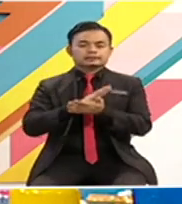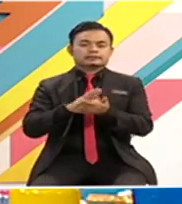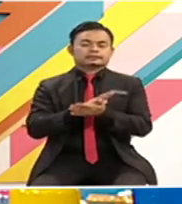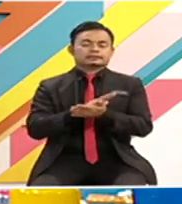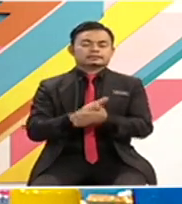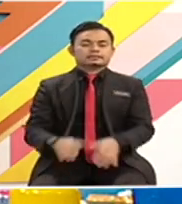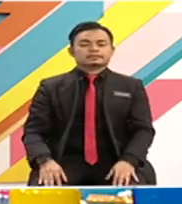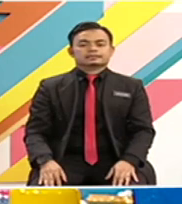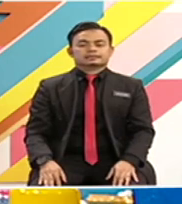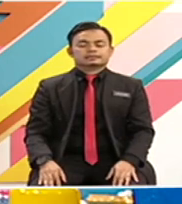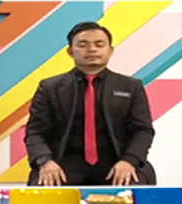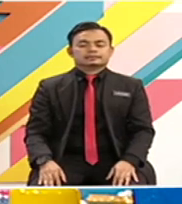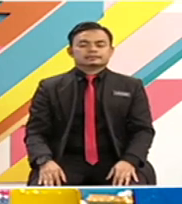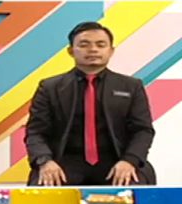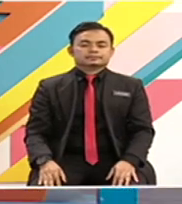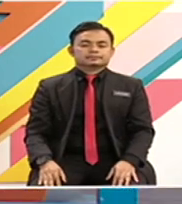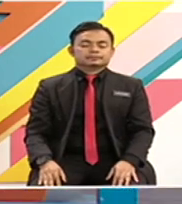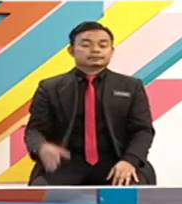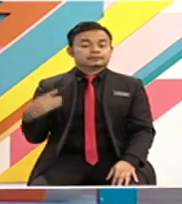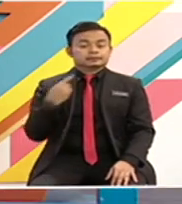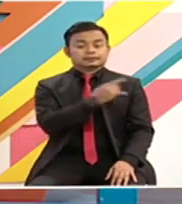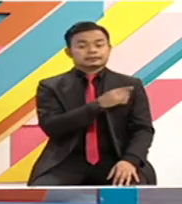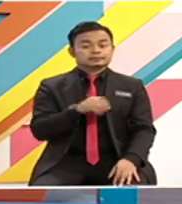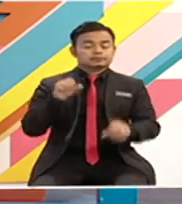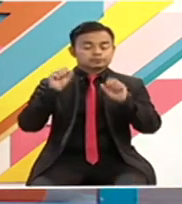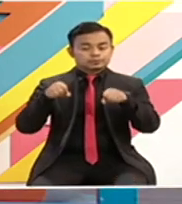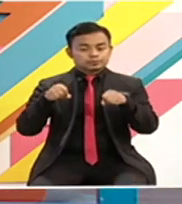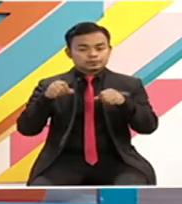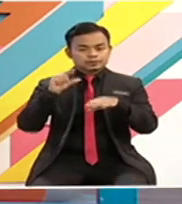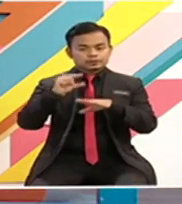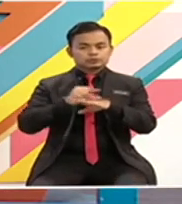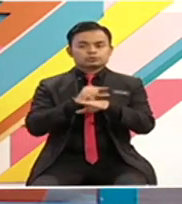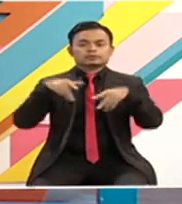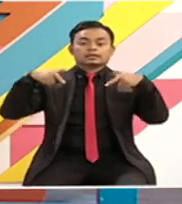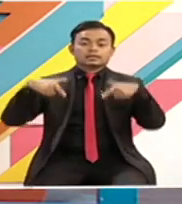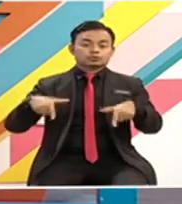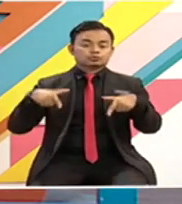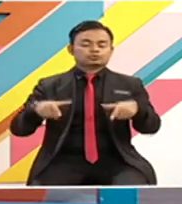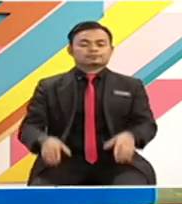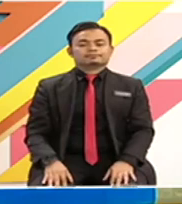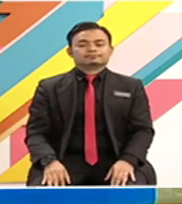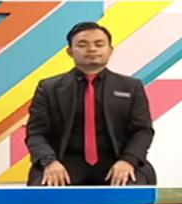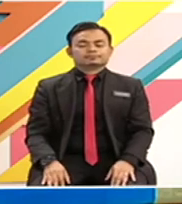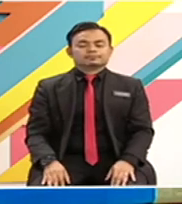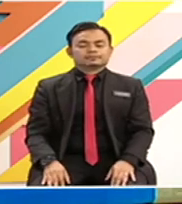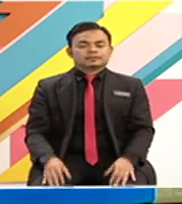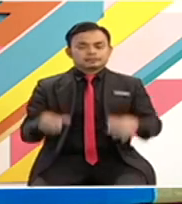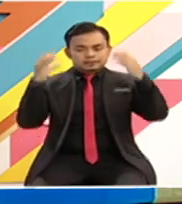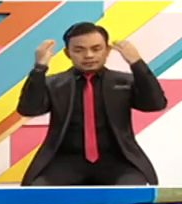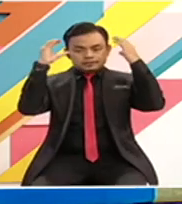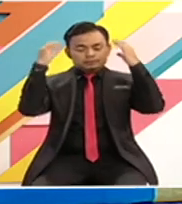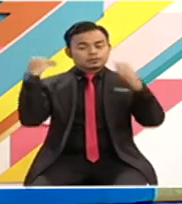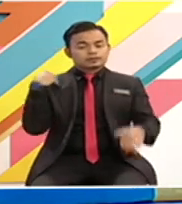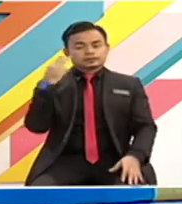jenis bahan kertas yang kita Berikut kita boleh juga guna kayu Oke kayu sejak gua ada tengok hasil yang dibuat